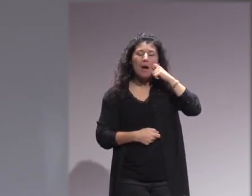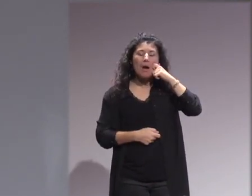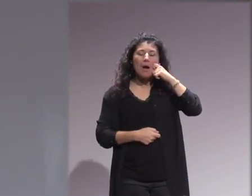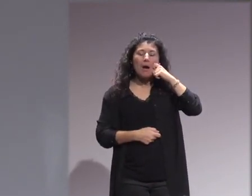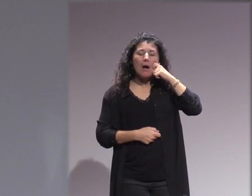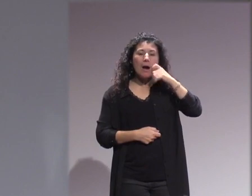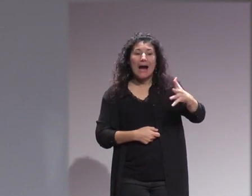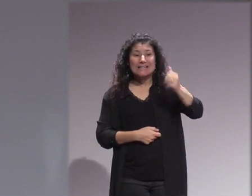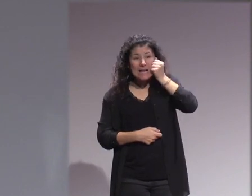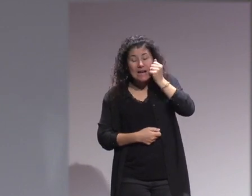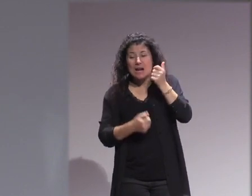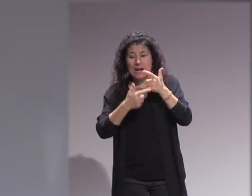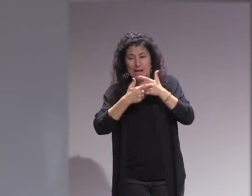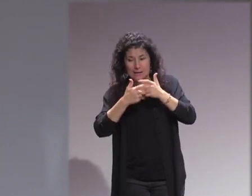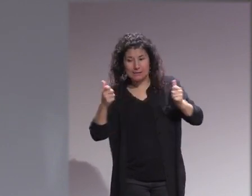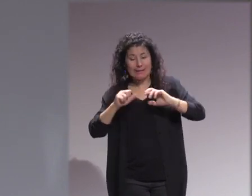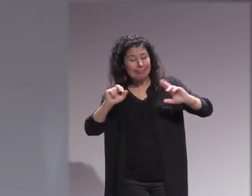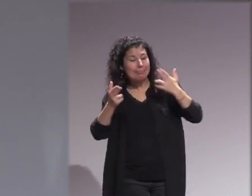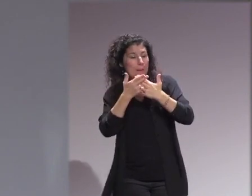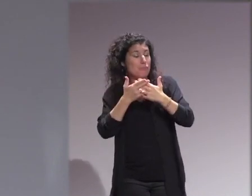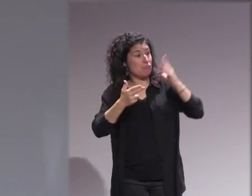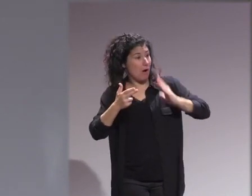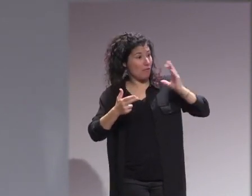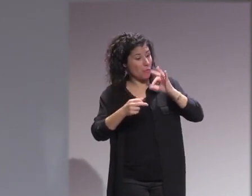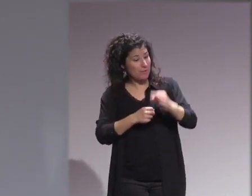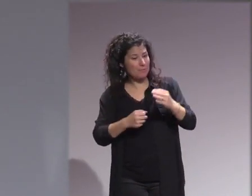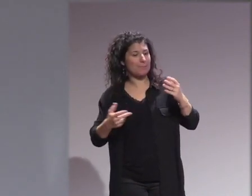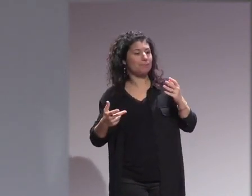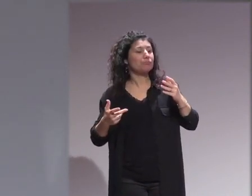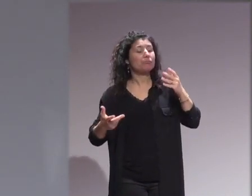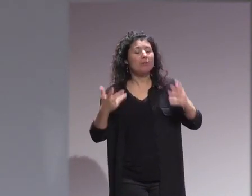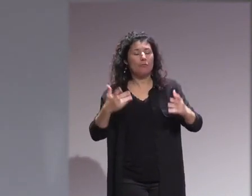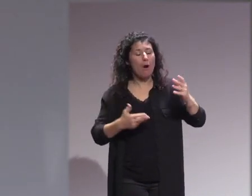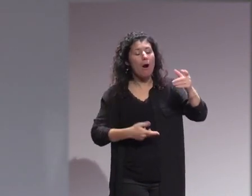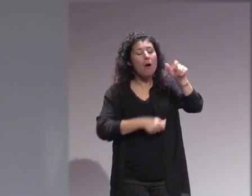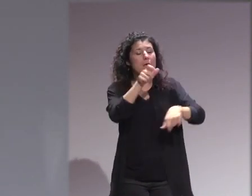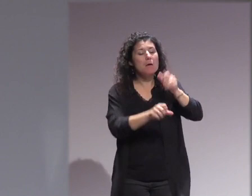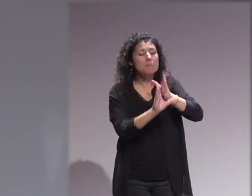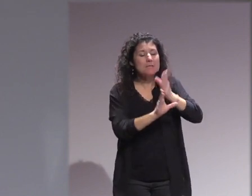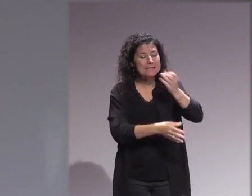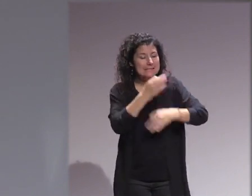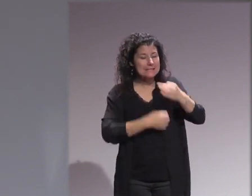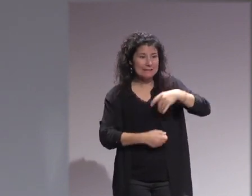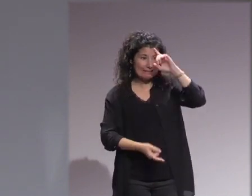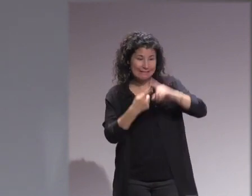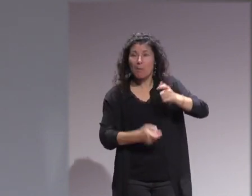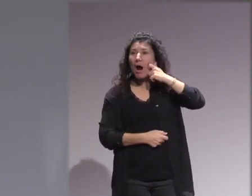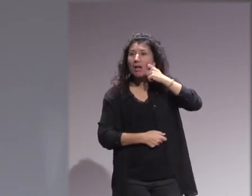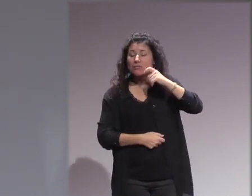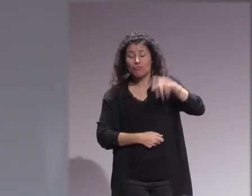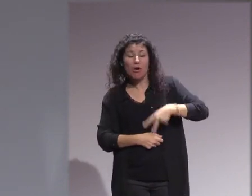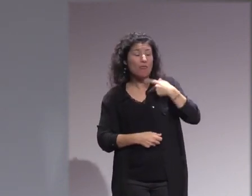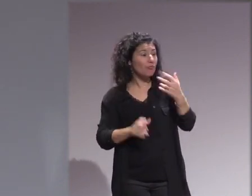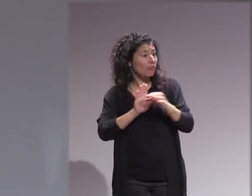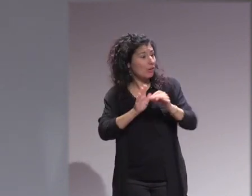et aller chez des psys qui considèrent que, en fait, la race n'est pas un facteur, alors hein, bien entendu, la race comme construction sociale historique, pas la race comme donnée